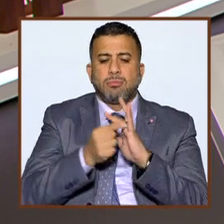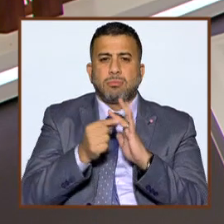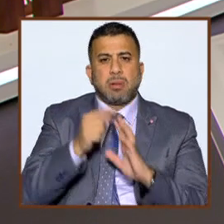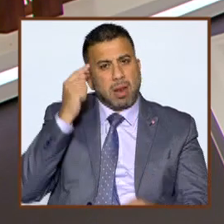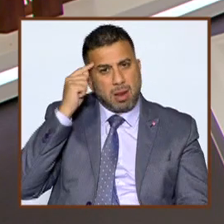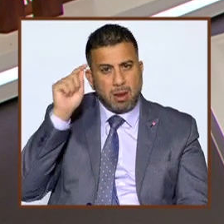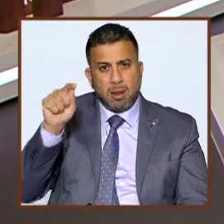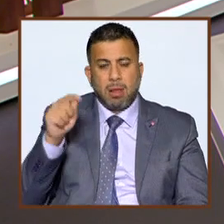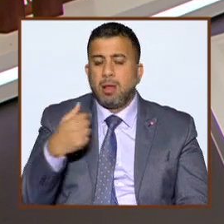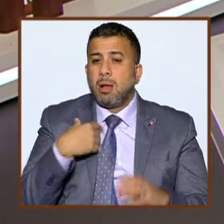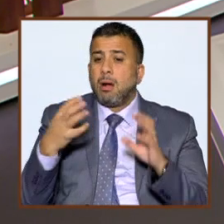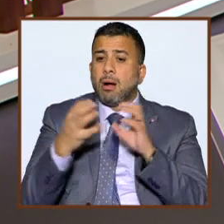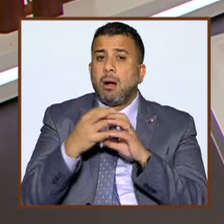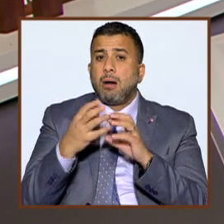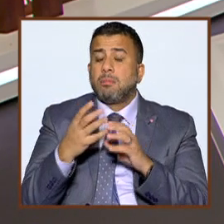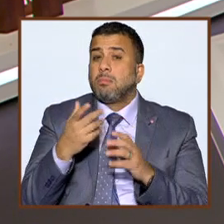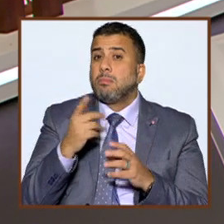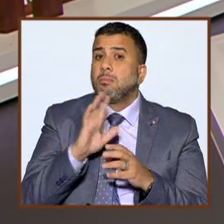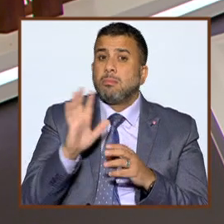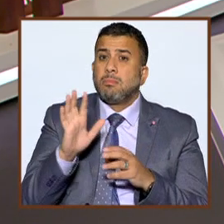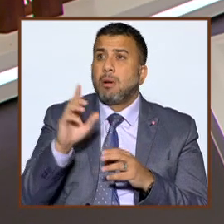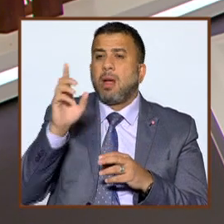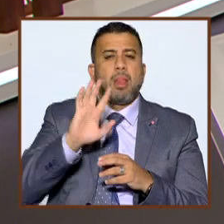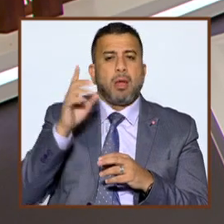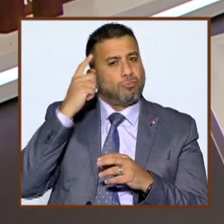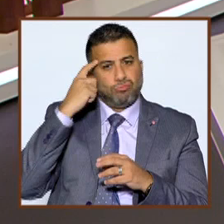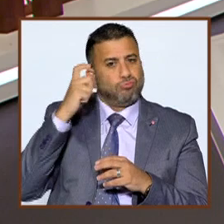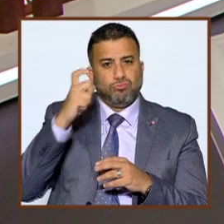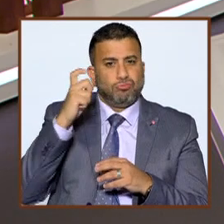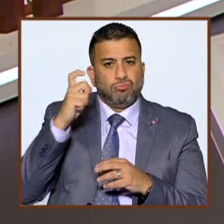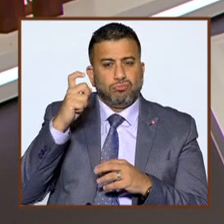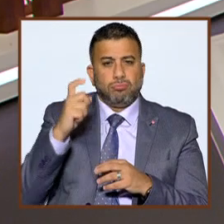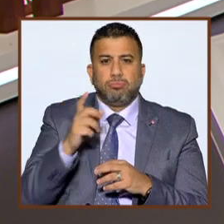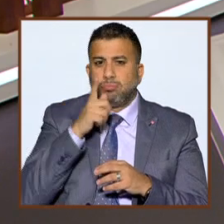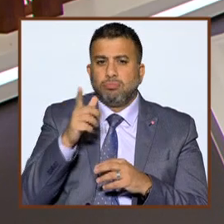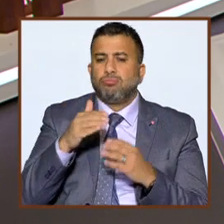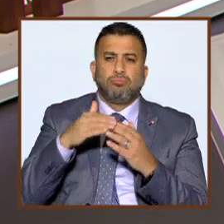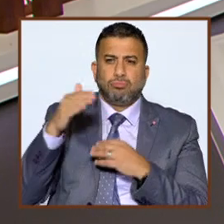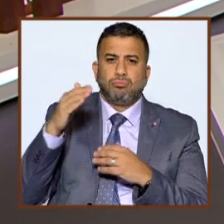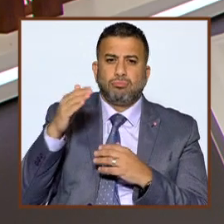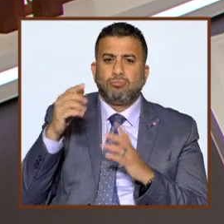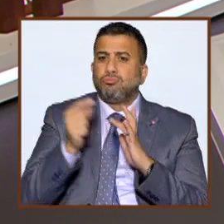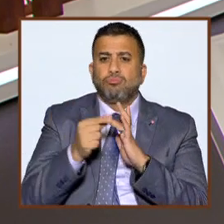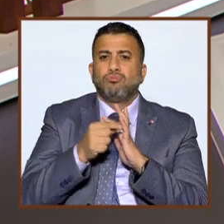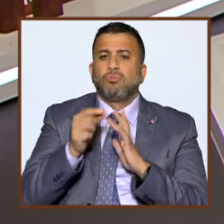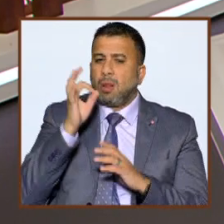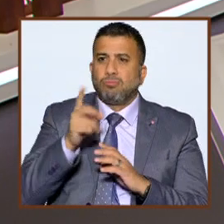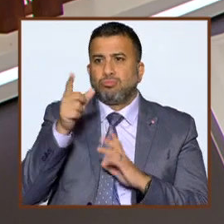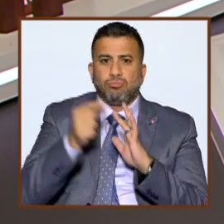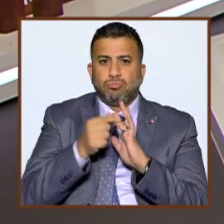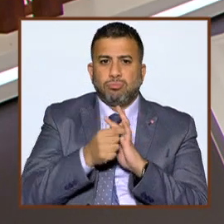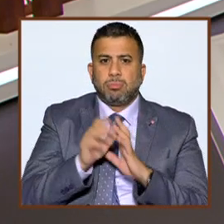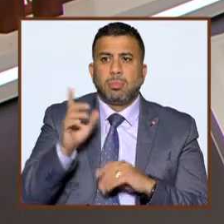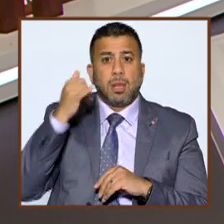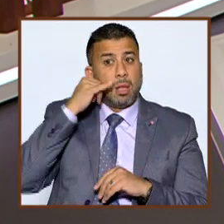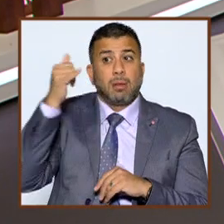العموم يعني إنه اختلفنا معاه وكله، وبالآخر خلاص قرر إنه هو يتركنا ويكون معاها وتزوجها، وما عاد لا يتصل